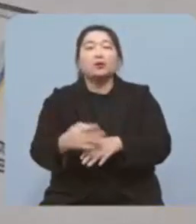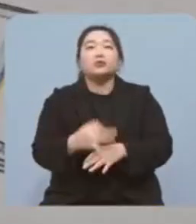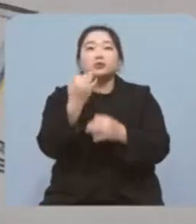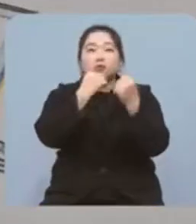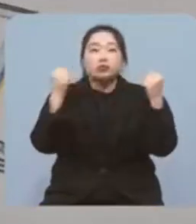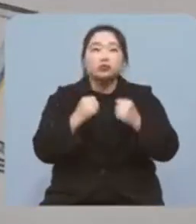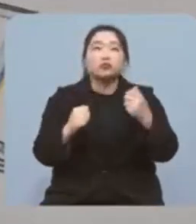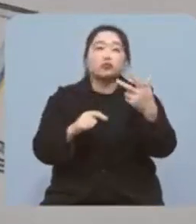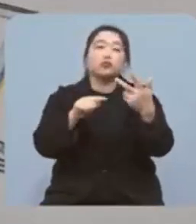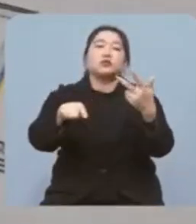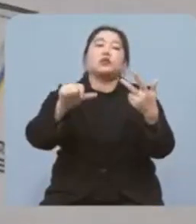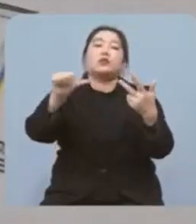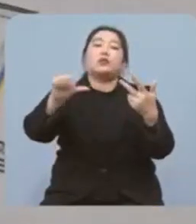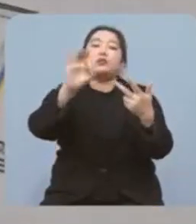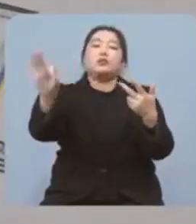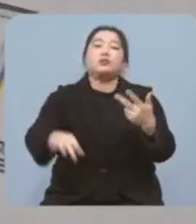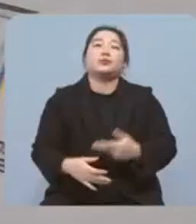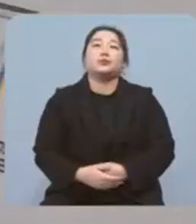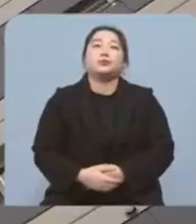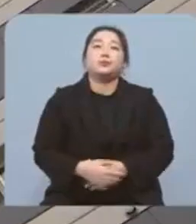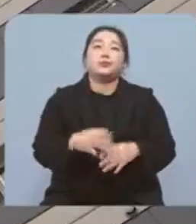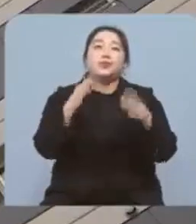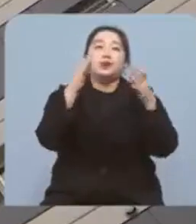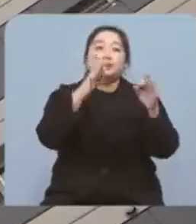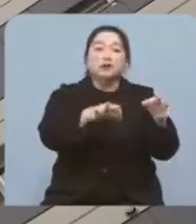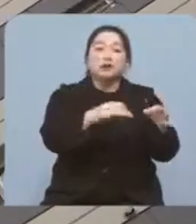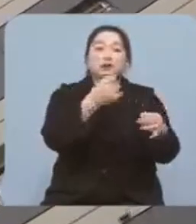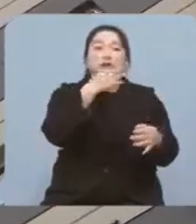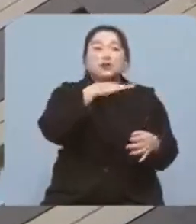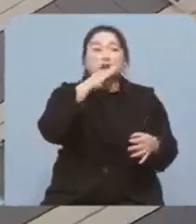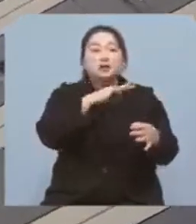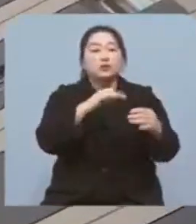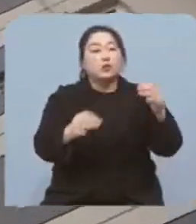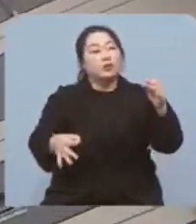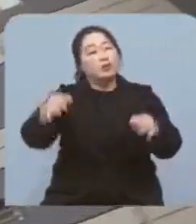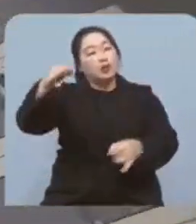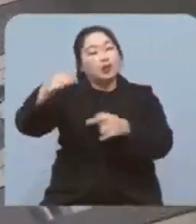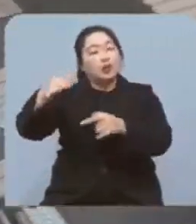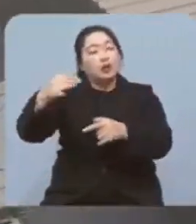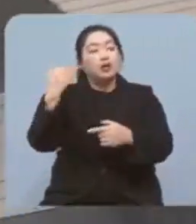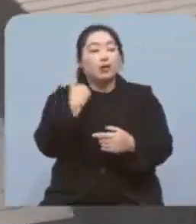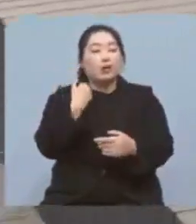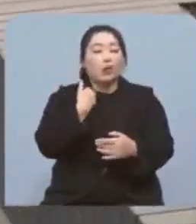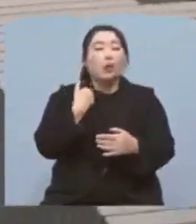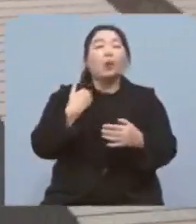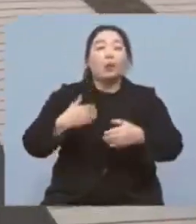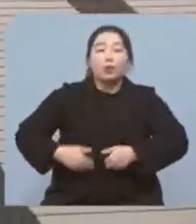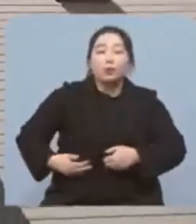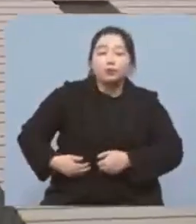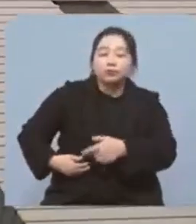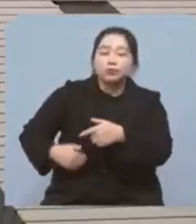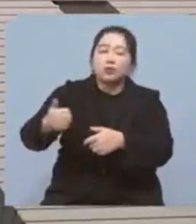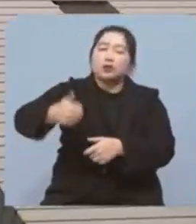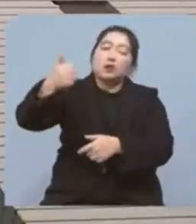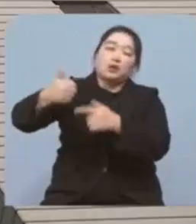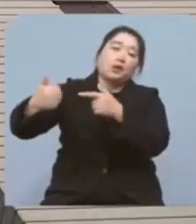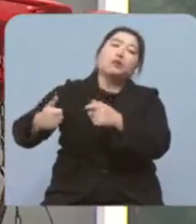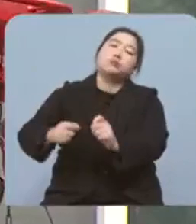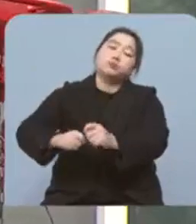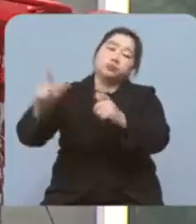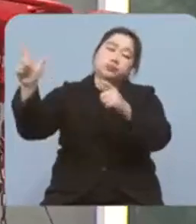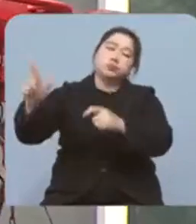충북의 경우 7.5% 은행 금리보다 높은 점도 전세수요 증가의 원인으로 지목됩니다